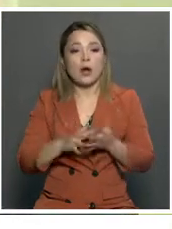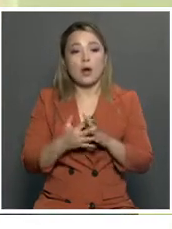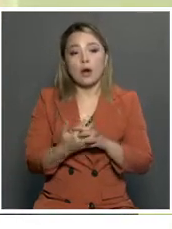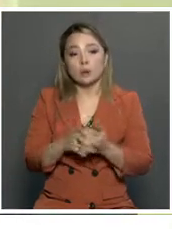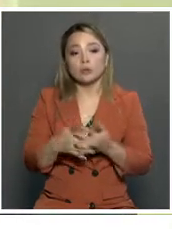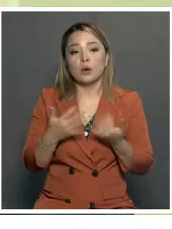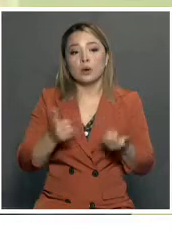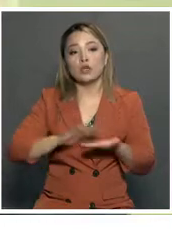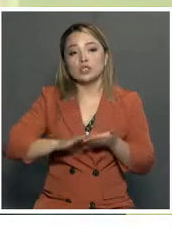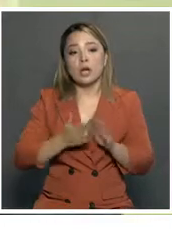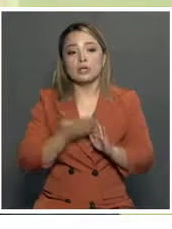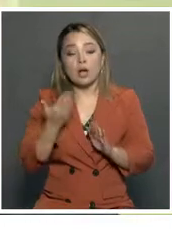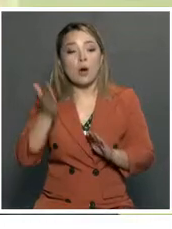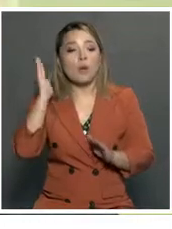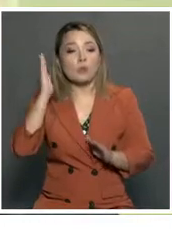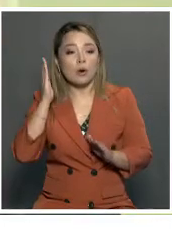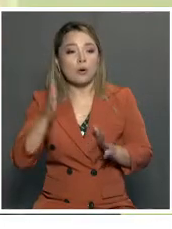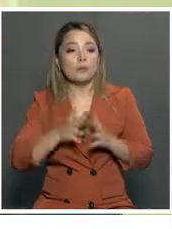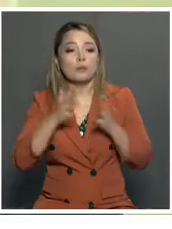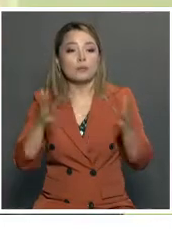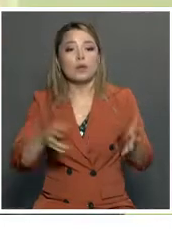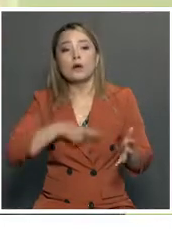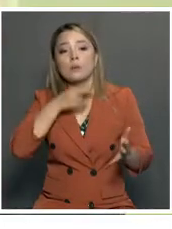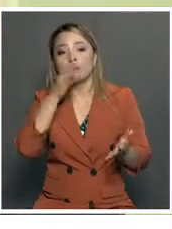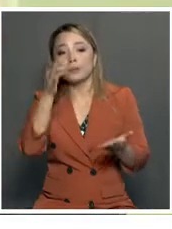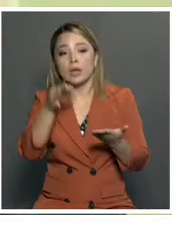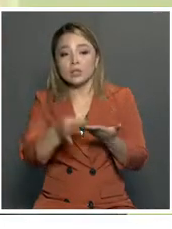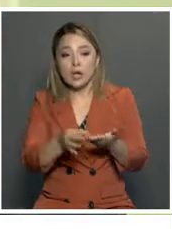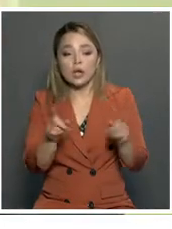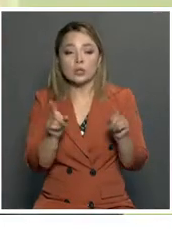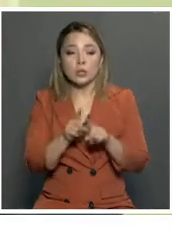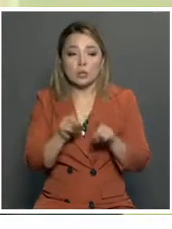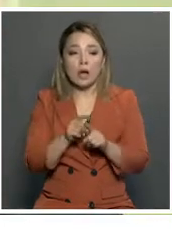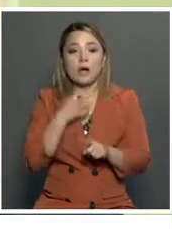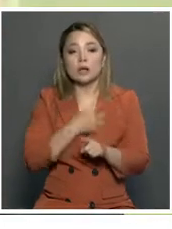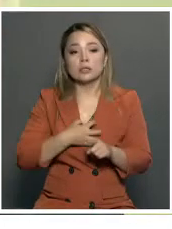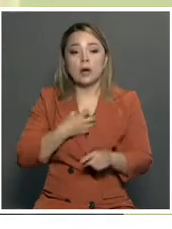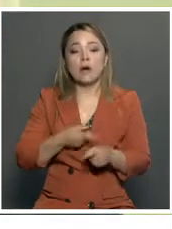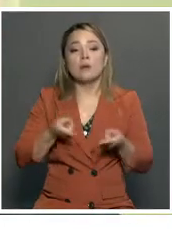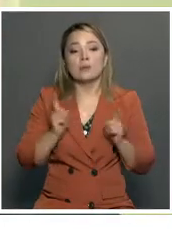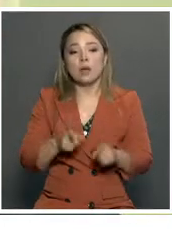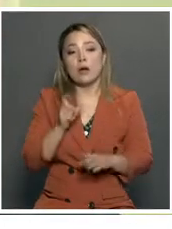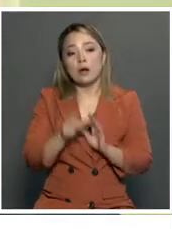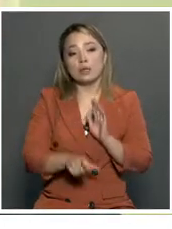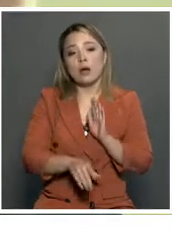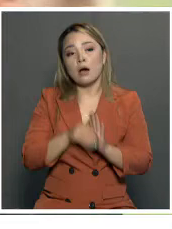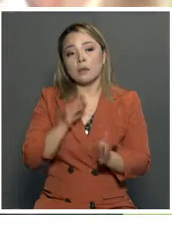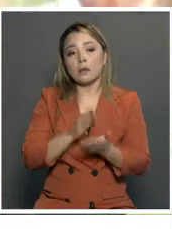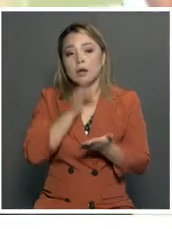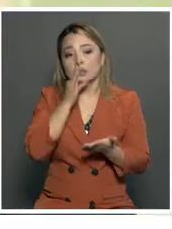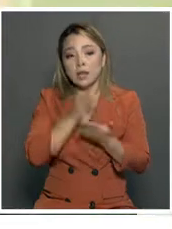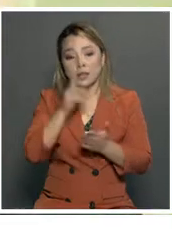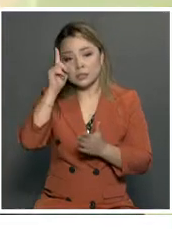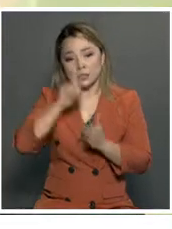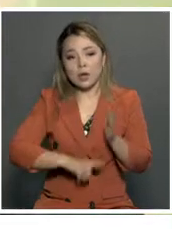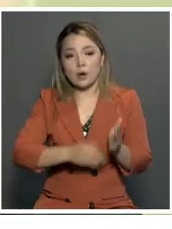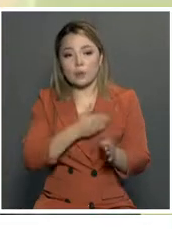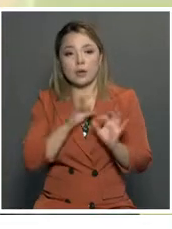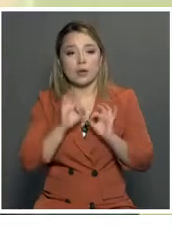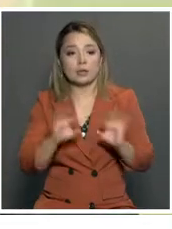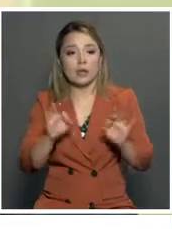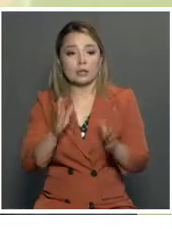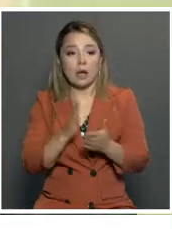мен болашағына үлкен жауапкершілікпен қарайтын нағыз халықтың қалаулысы болса екен деген сенім артқымыз